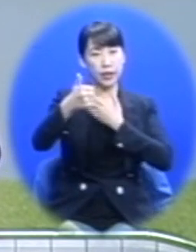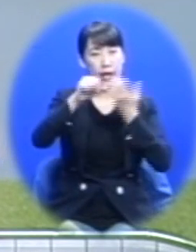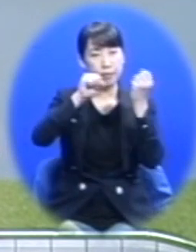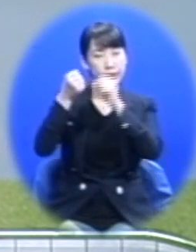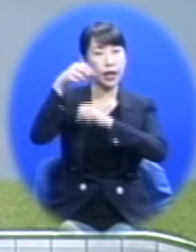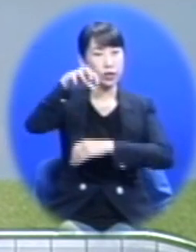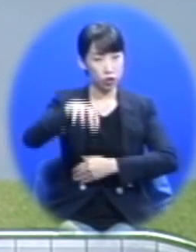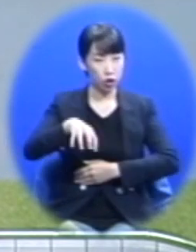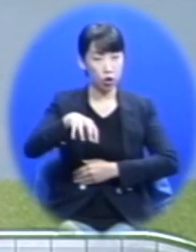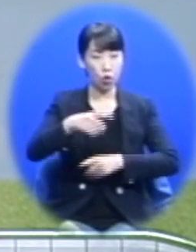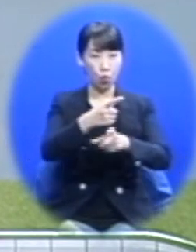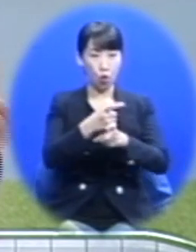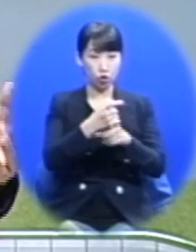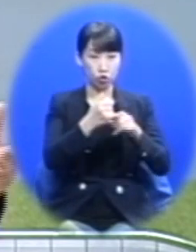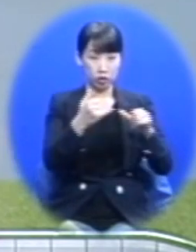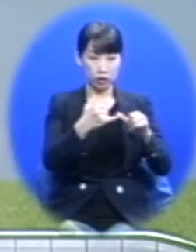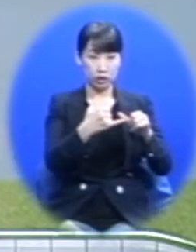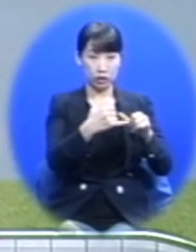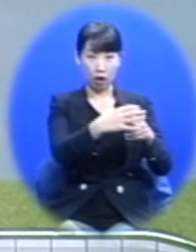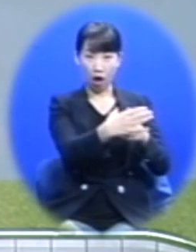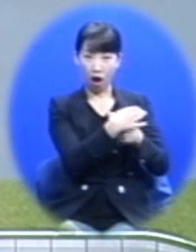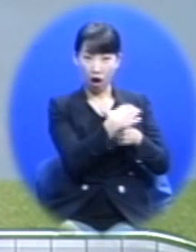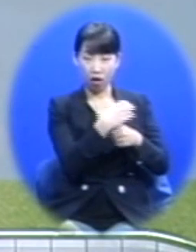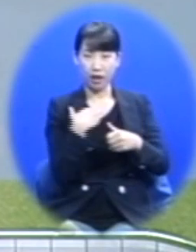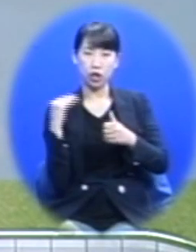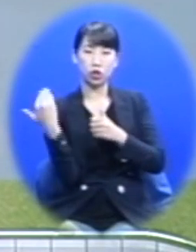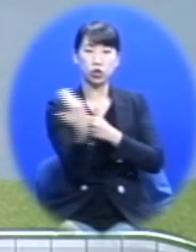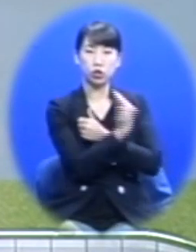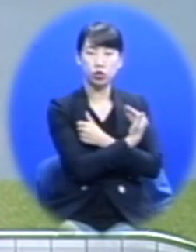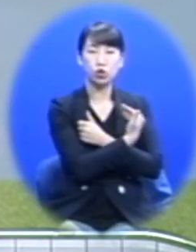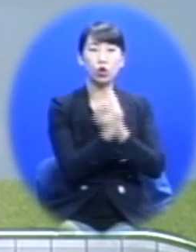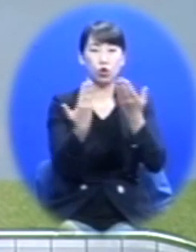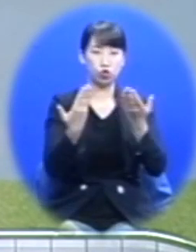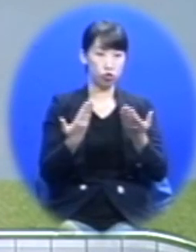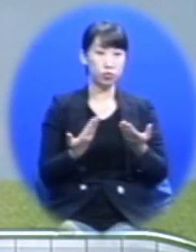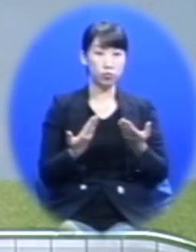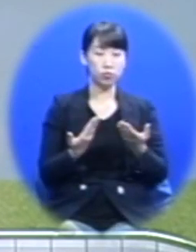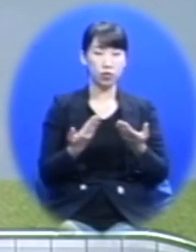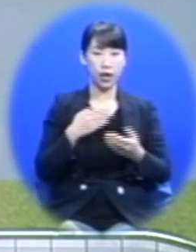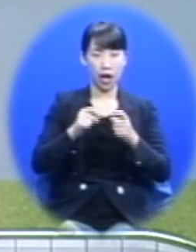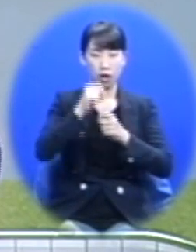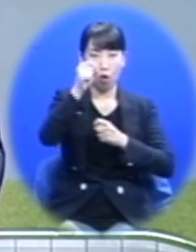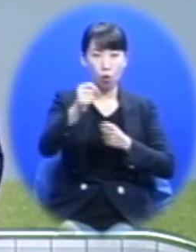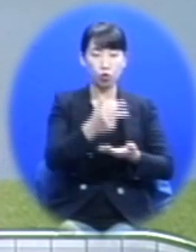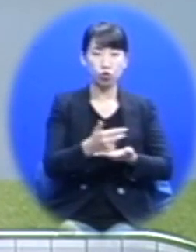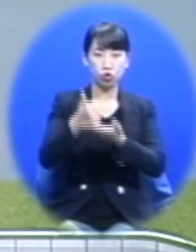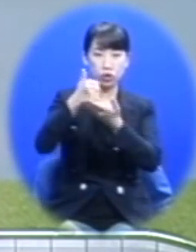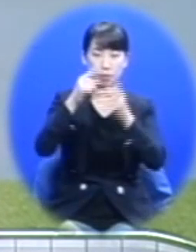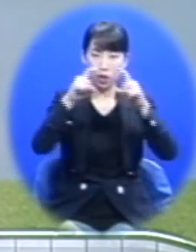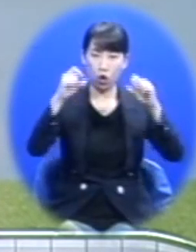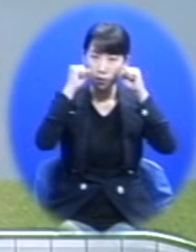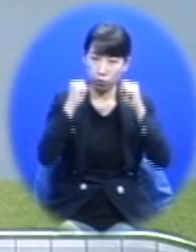피난처시요 원수들에게서 나를 지켜주시는 견고한 망대이십니다. 내가 영원토록 주님의 장막에